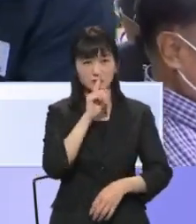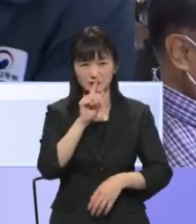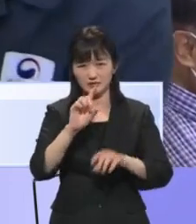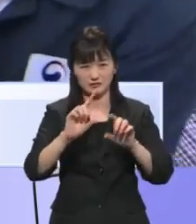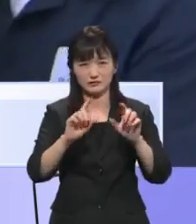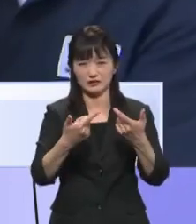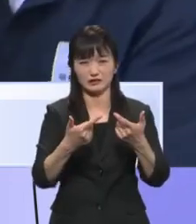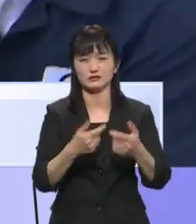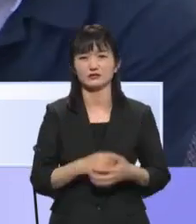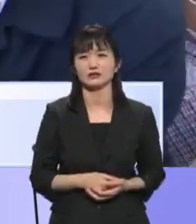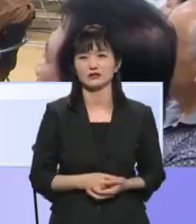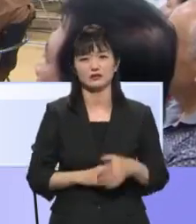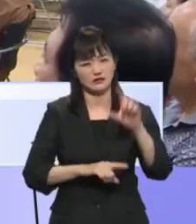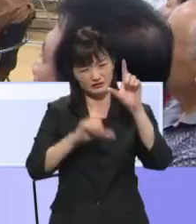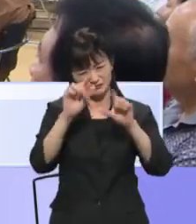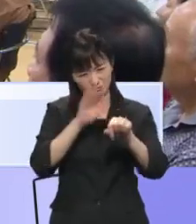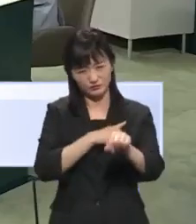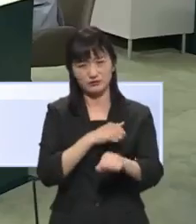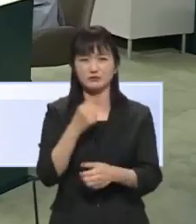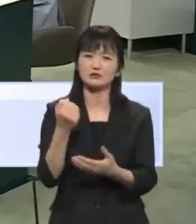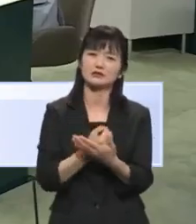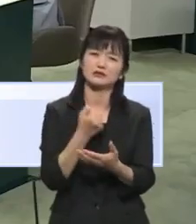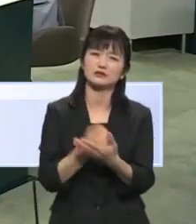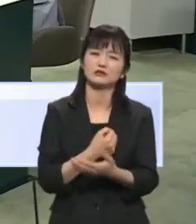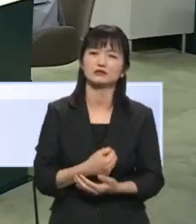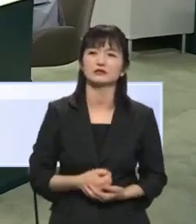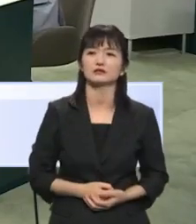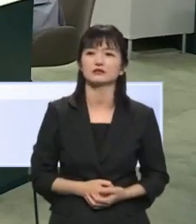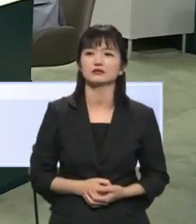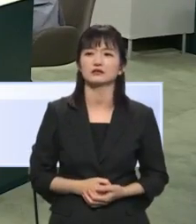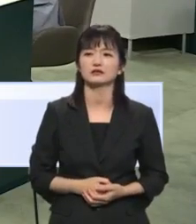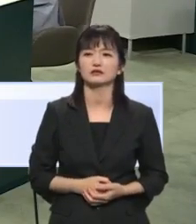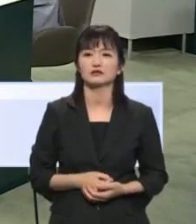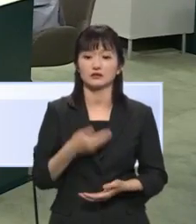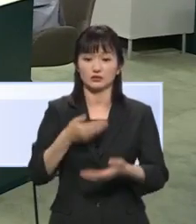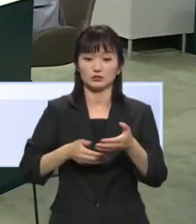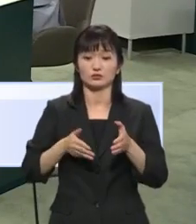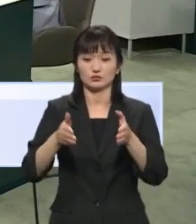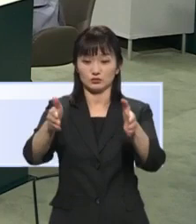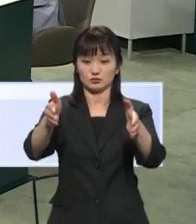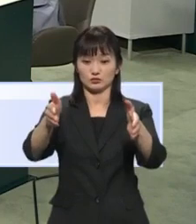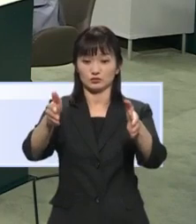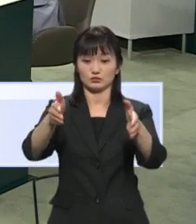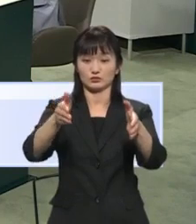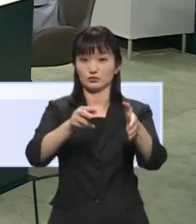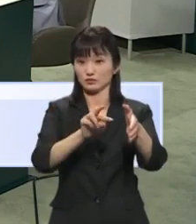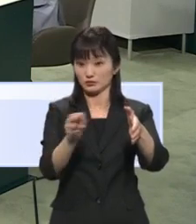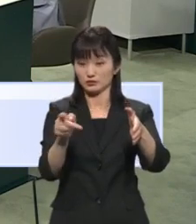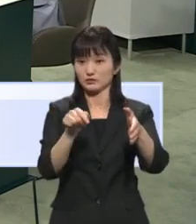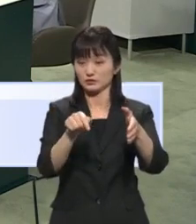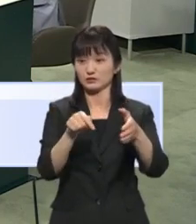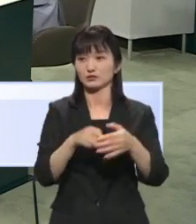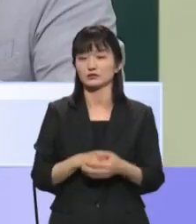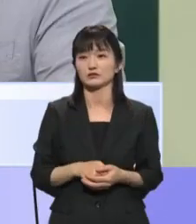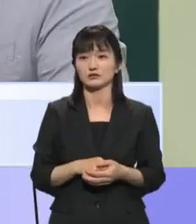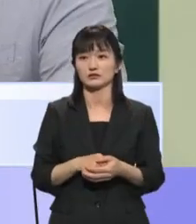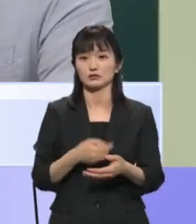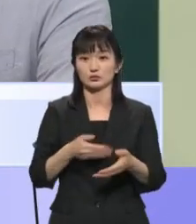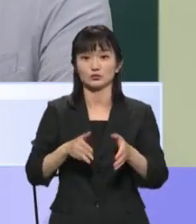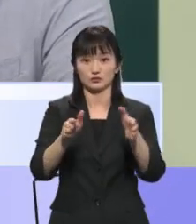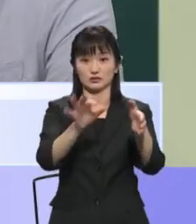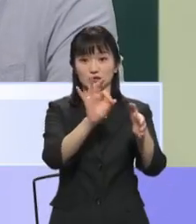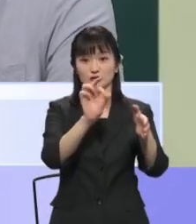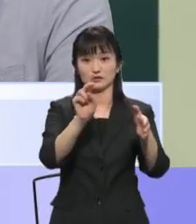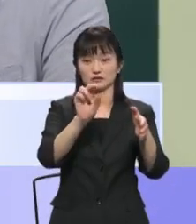좀 안타 같아요 노선 변경에 대해서 김건희 여사 일가의 땅이 있는 것 자체가 사실은